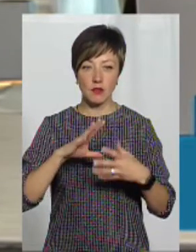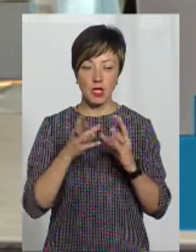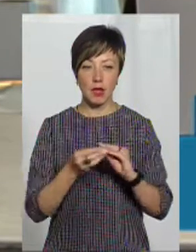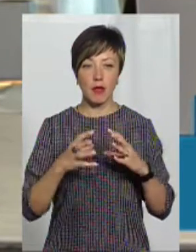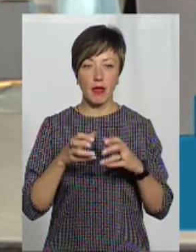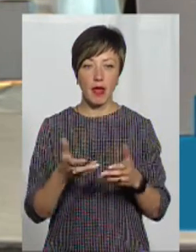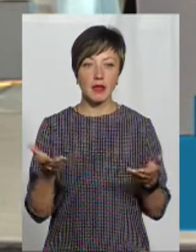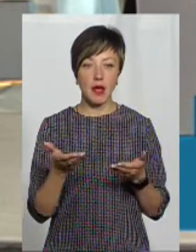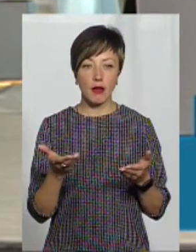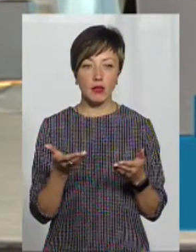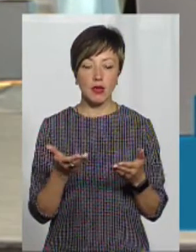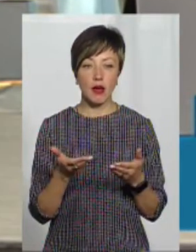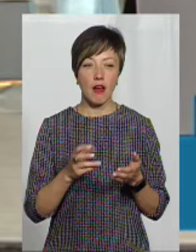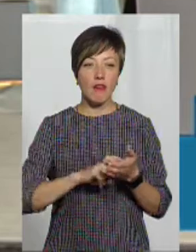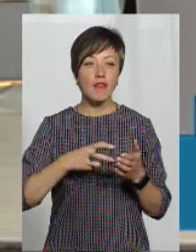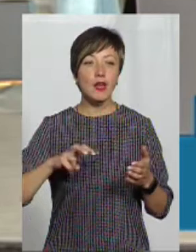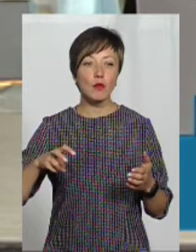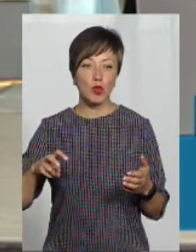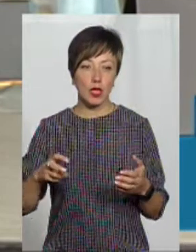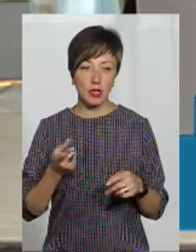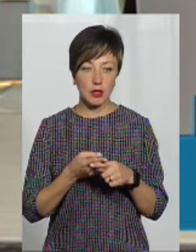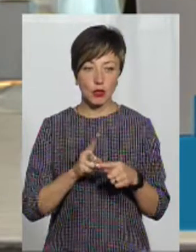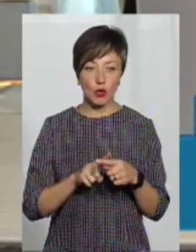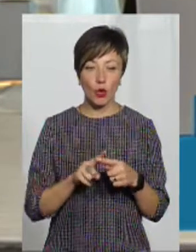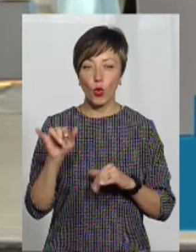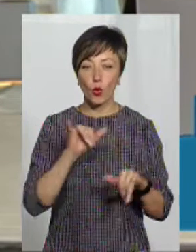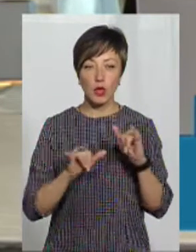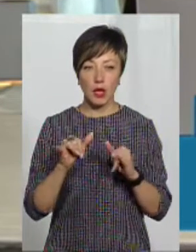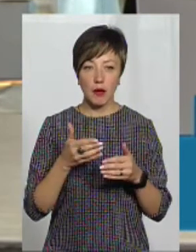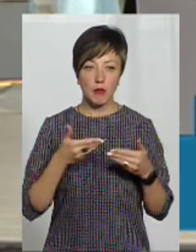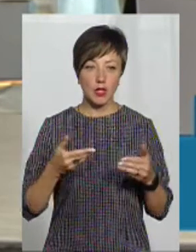взагалі планеті якось випутатися з того, куди ми